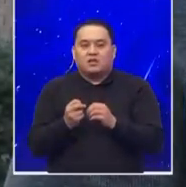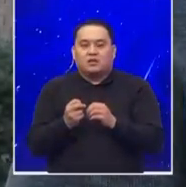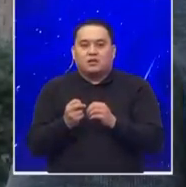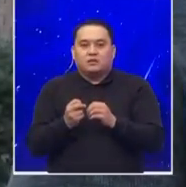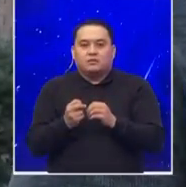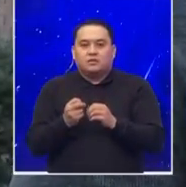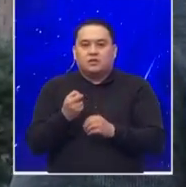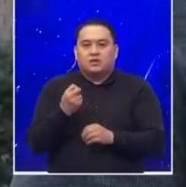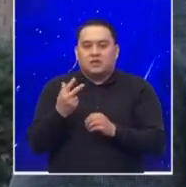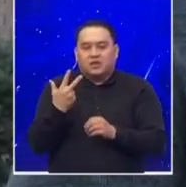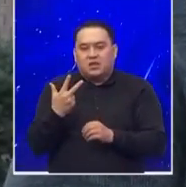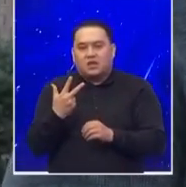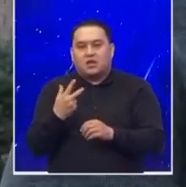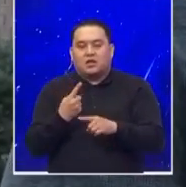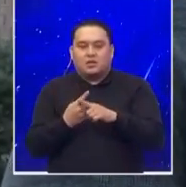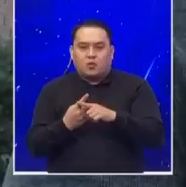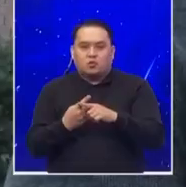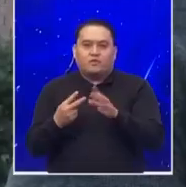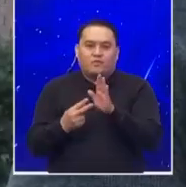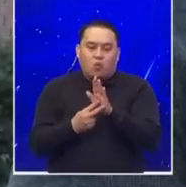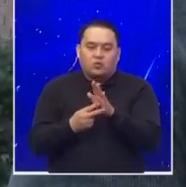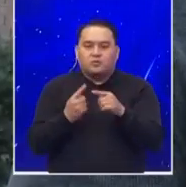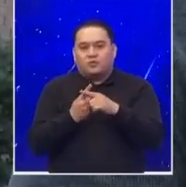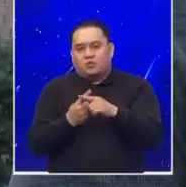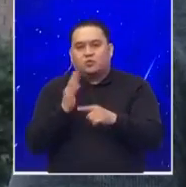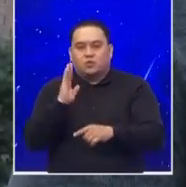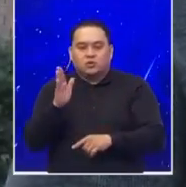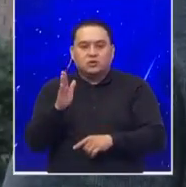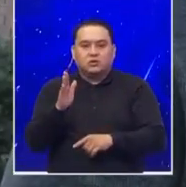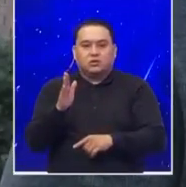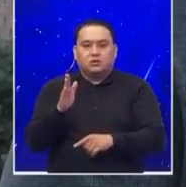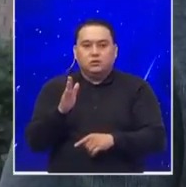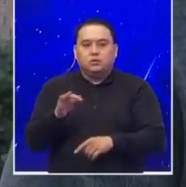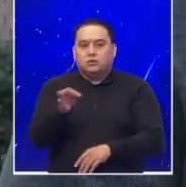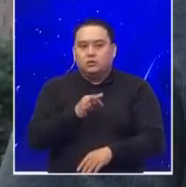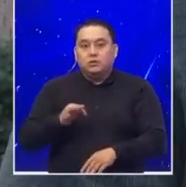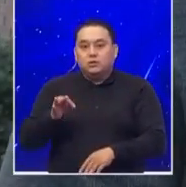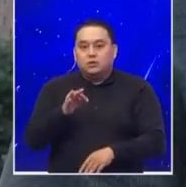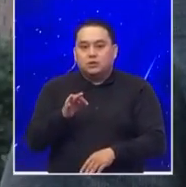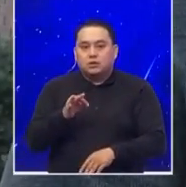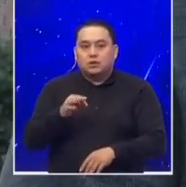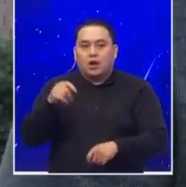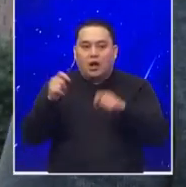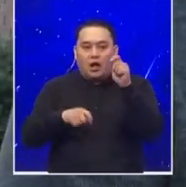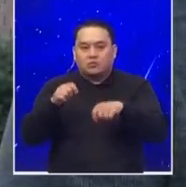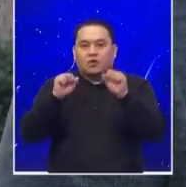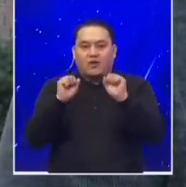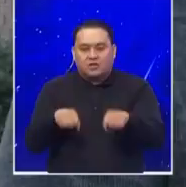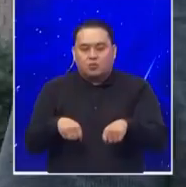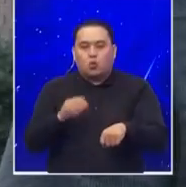3-8 градусов тепла по области. Далее по территории области ожидаются осадки, то есть